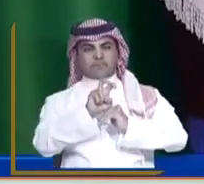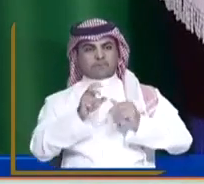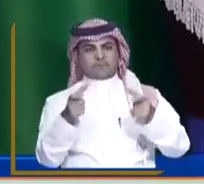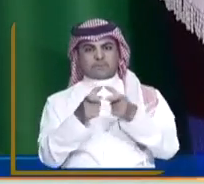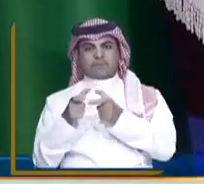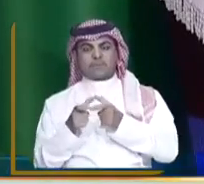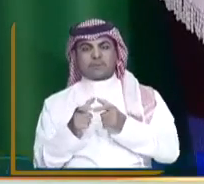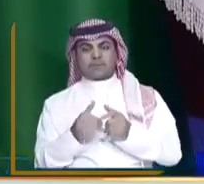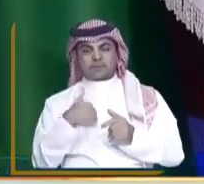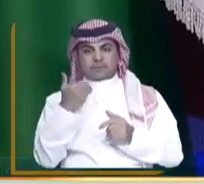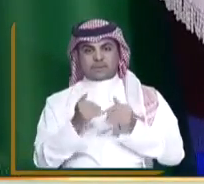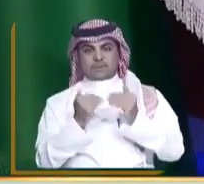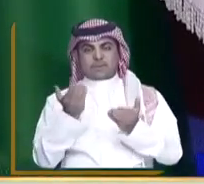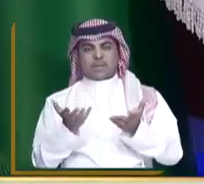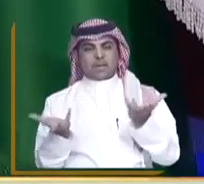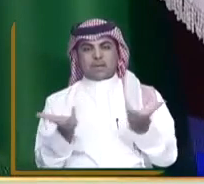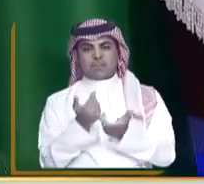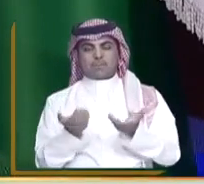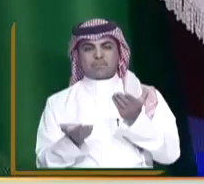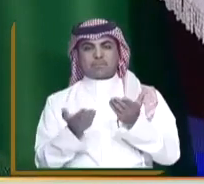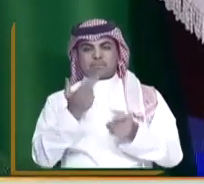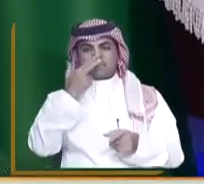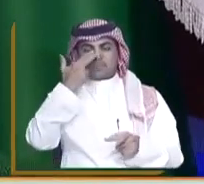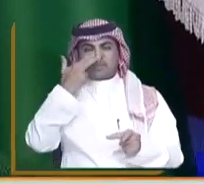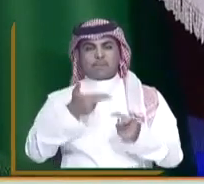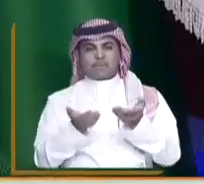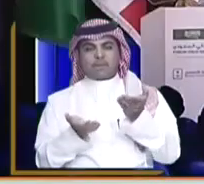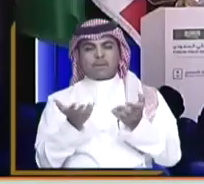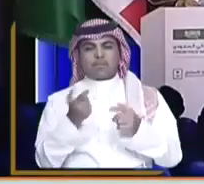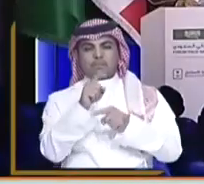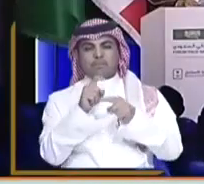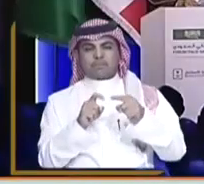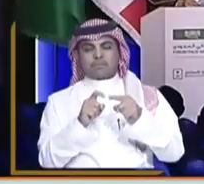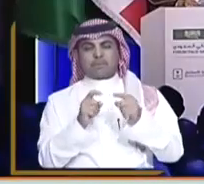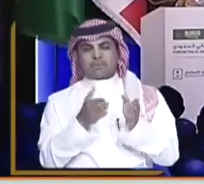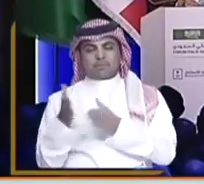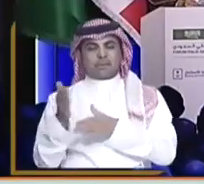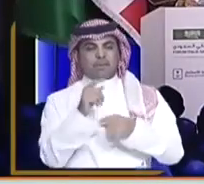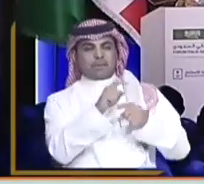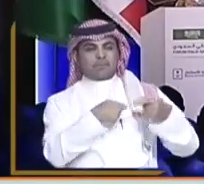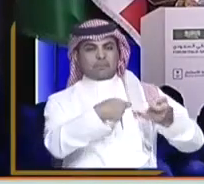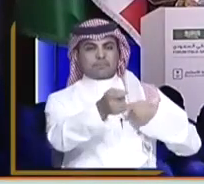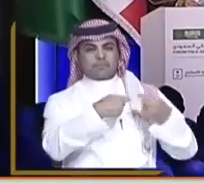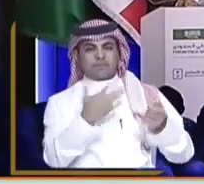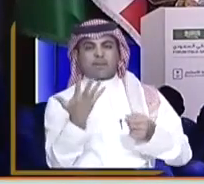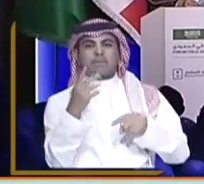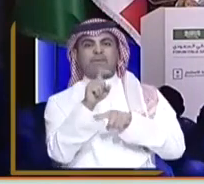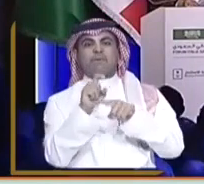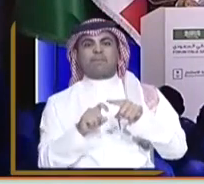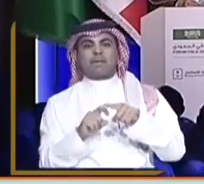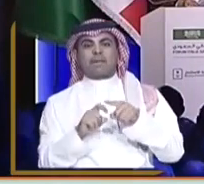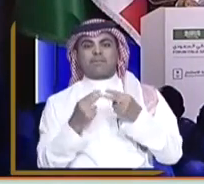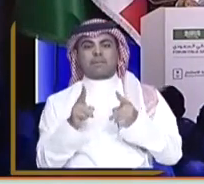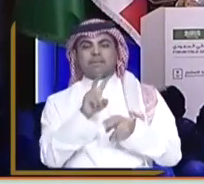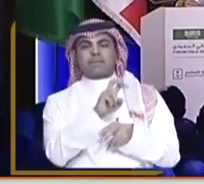كما واصل الناتج المحلي الاجمالي غير النفطي في النصف الاول من هذا العام نموه بنحو خمسه بالمئه منذ